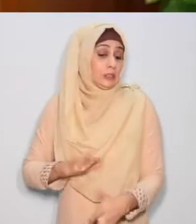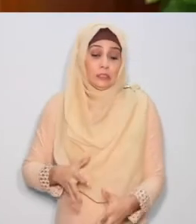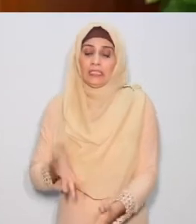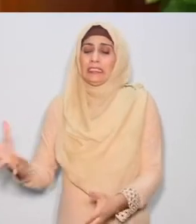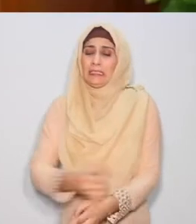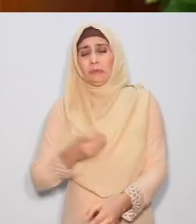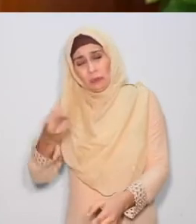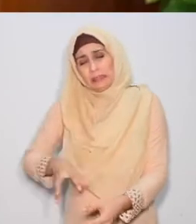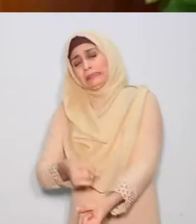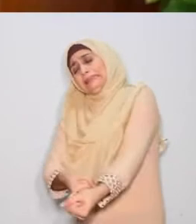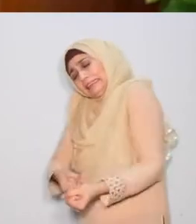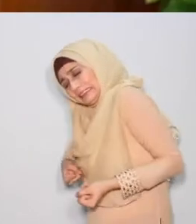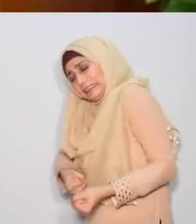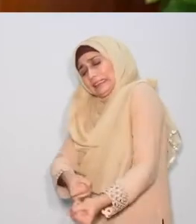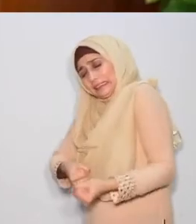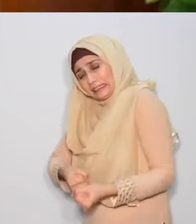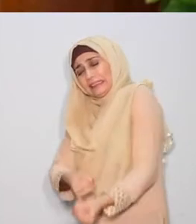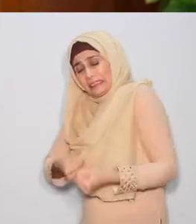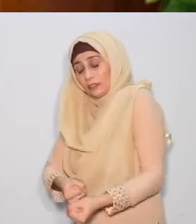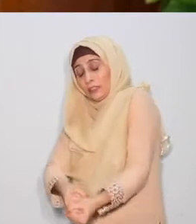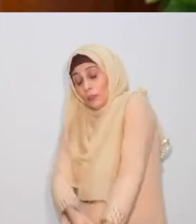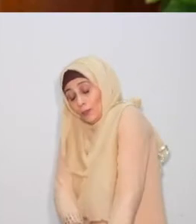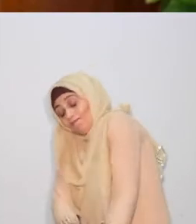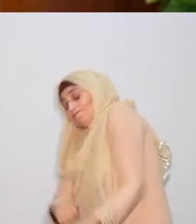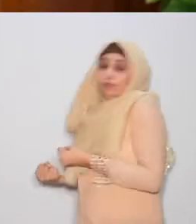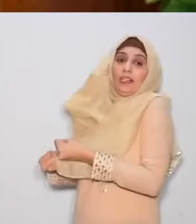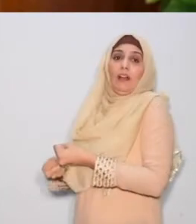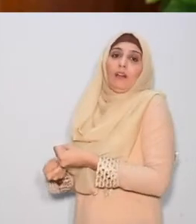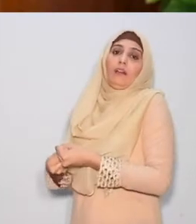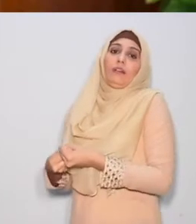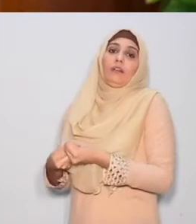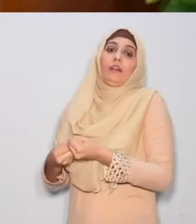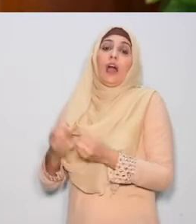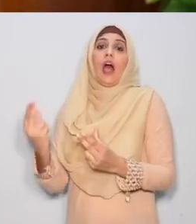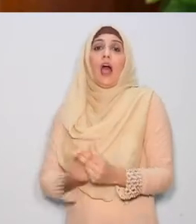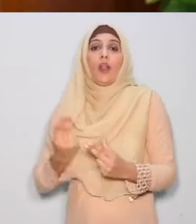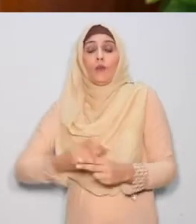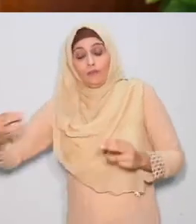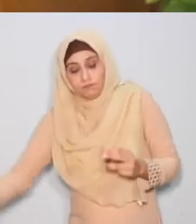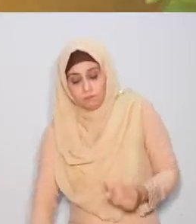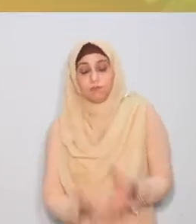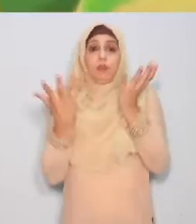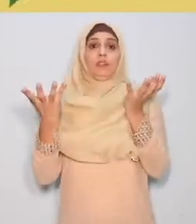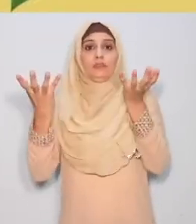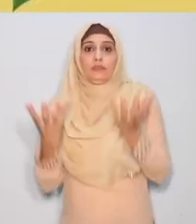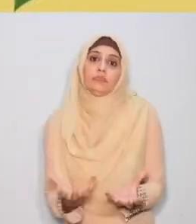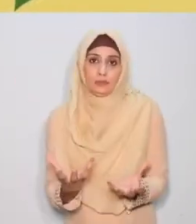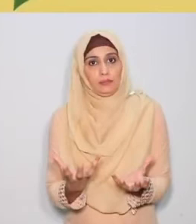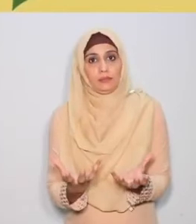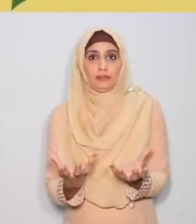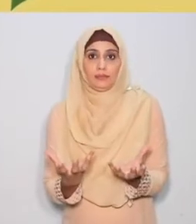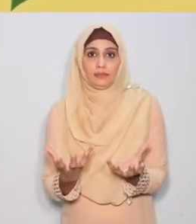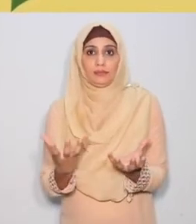फिर काफी जोर आजमाई के बाद एक जोरदार झटके के साथ आखिरकार आलू बाहर